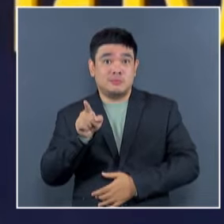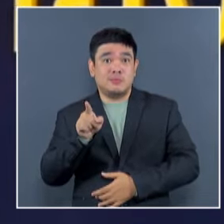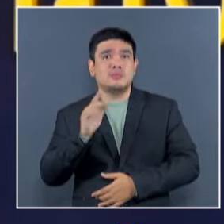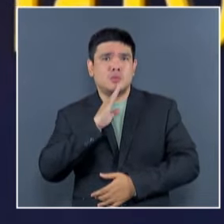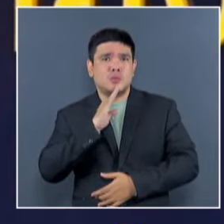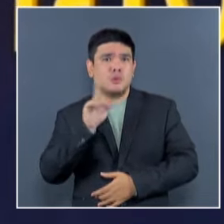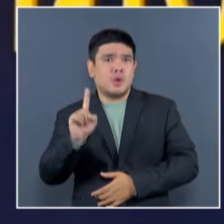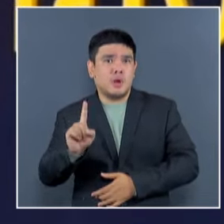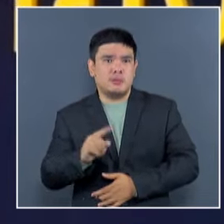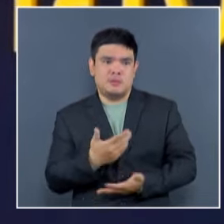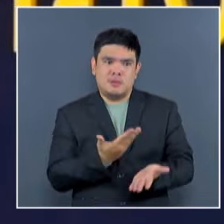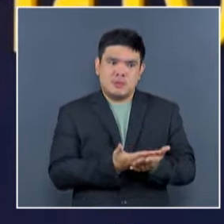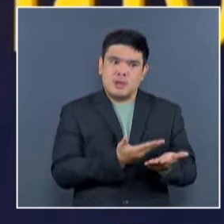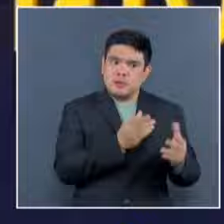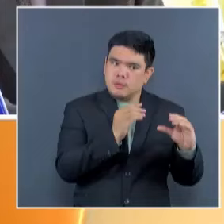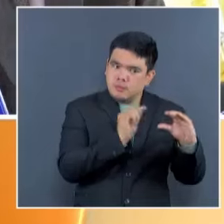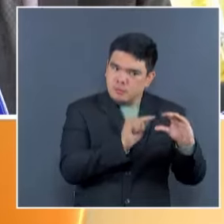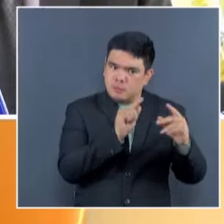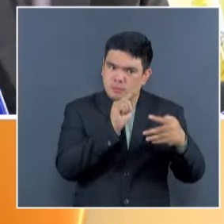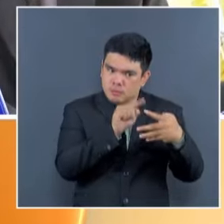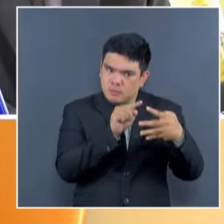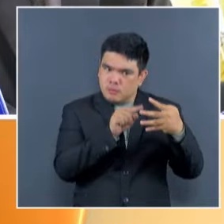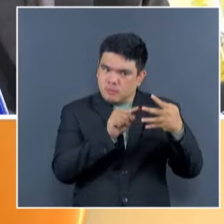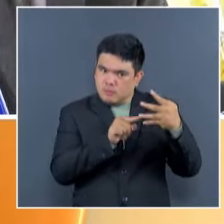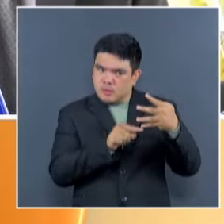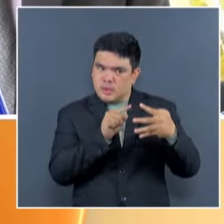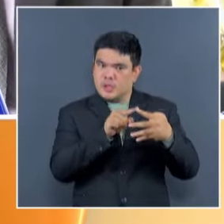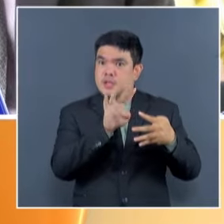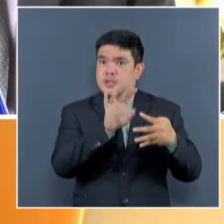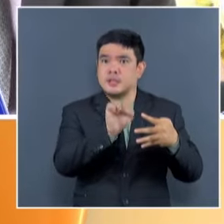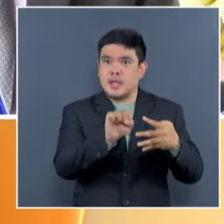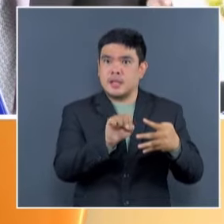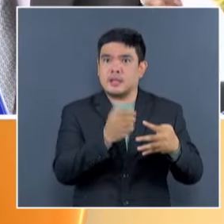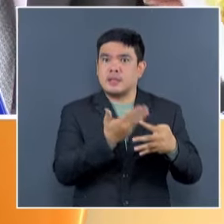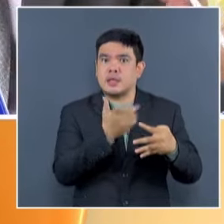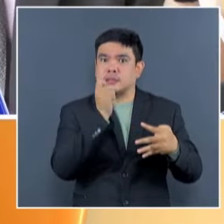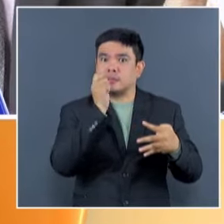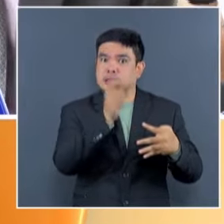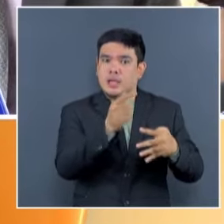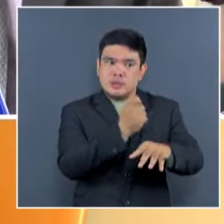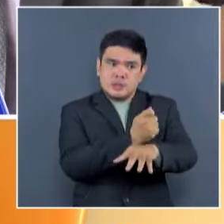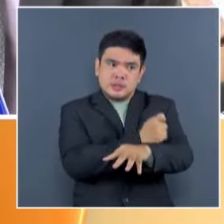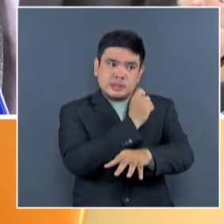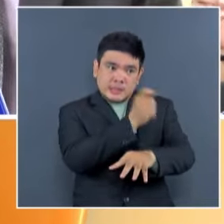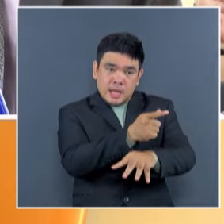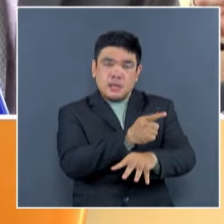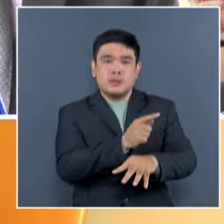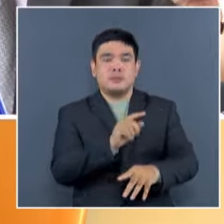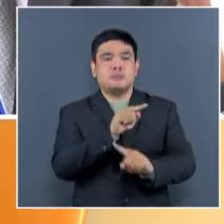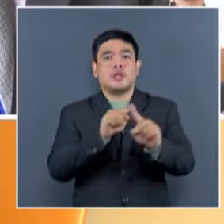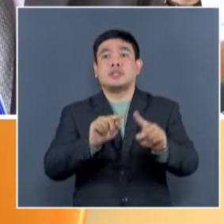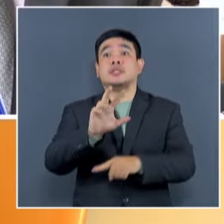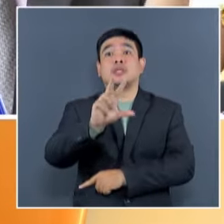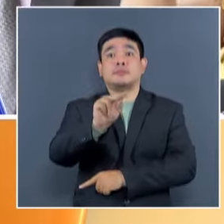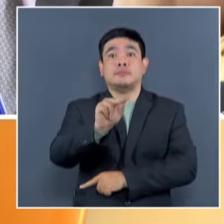กับแจงเลยที่มาของเงินแต่ละก้อนเนี่ยด้วยว่าเงิน 400,000 ก้อนแรกเนี่ยเป็นค่าว่าจ้างที่เข้ามาดูแลคดีคิด 30%